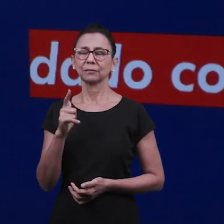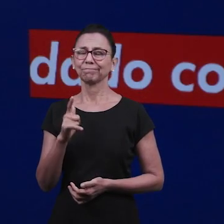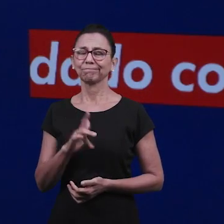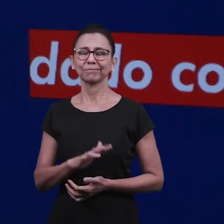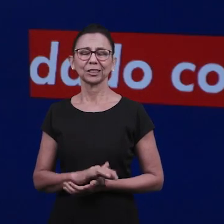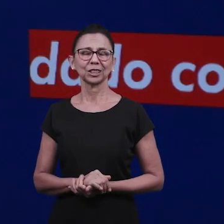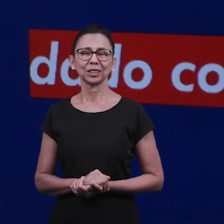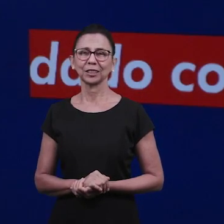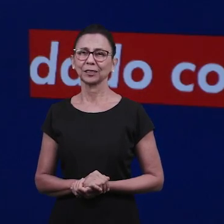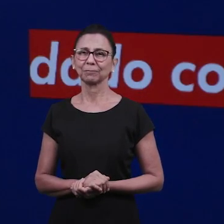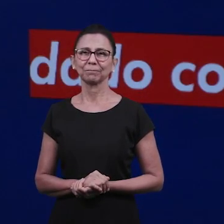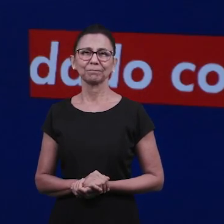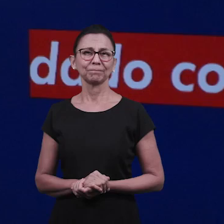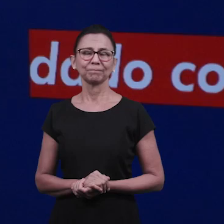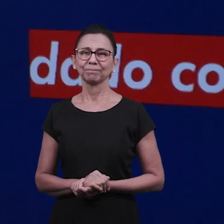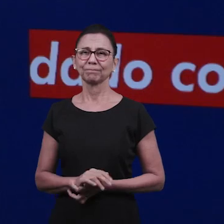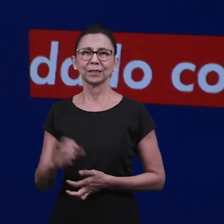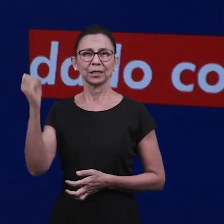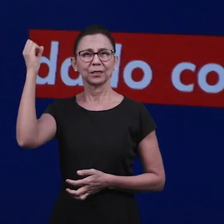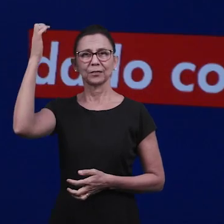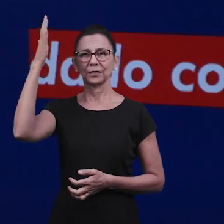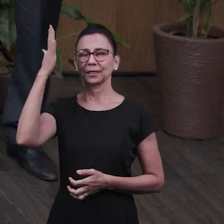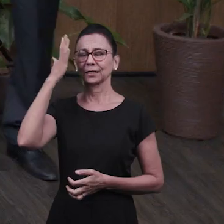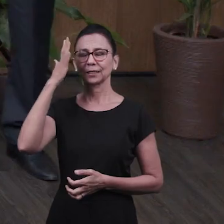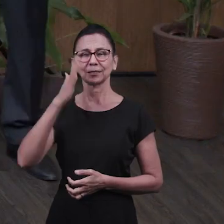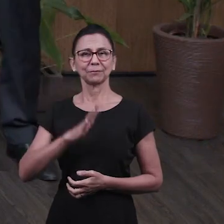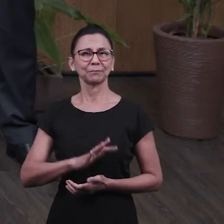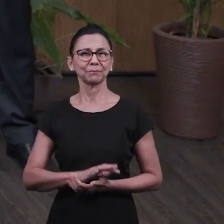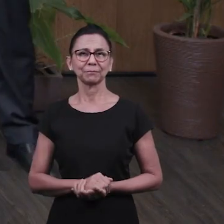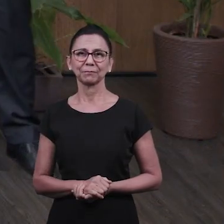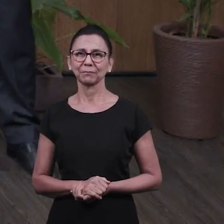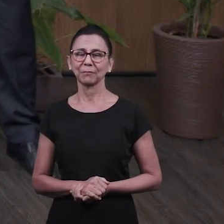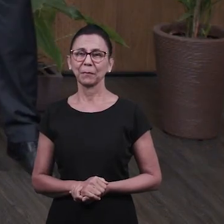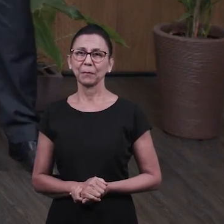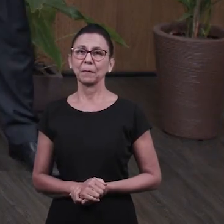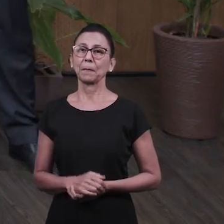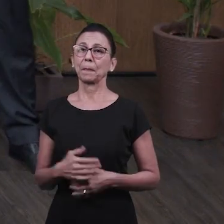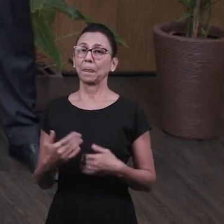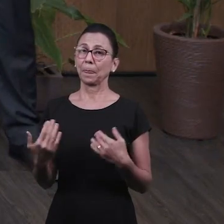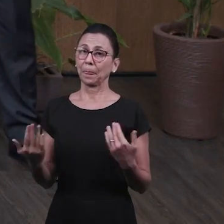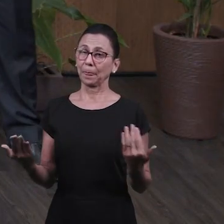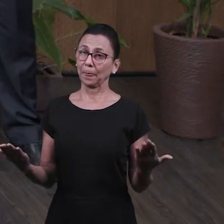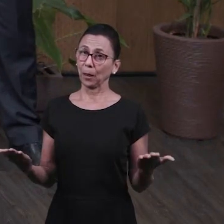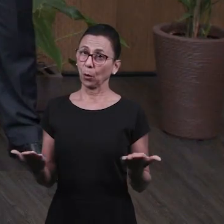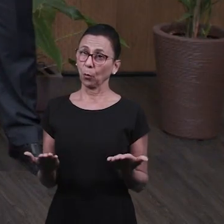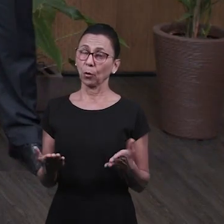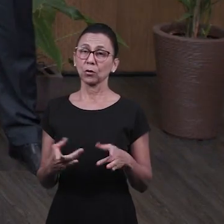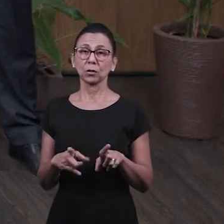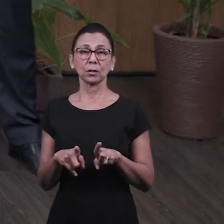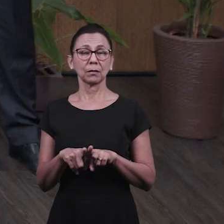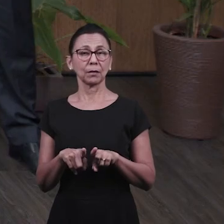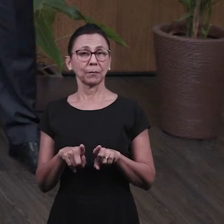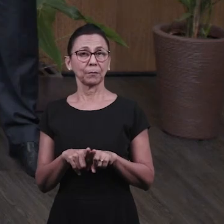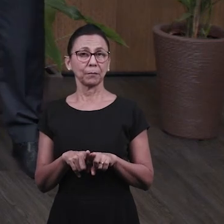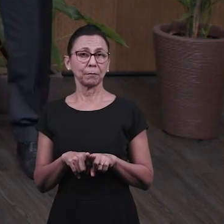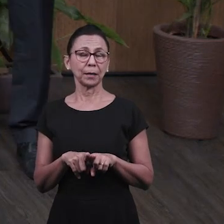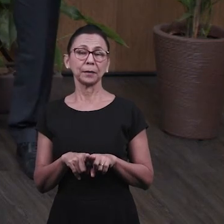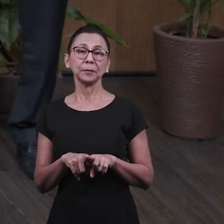Ils n'avaient pas accès à la révélation. De la même manière, voyez bien,